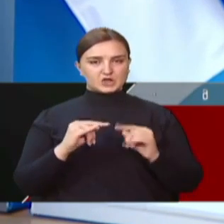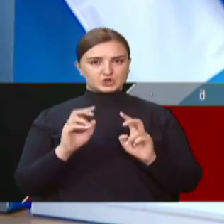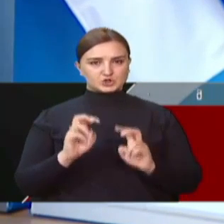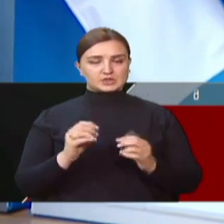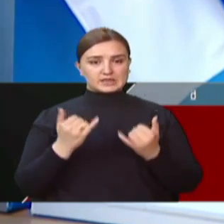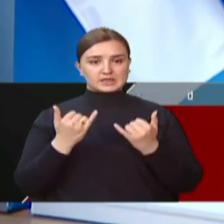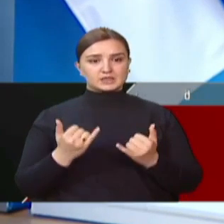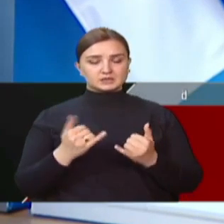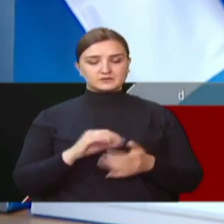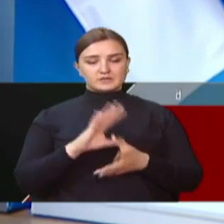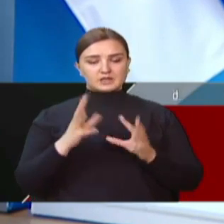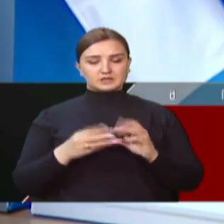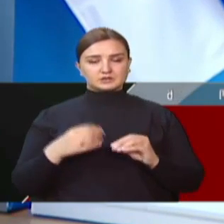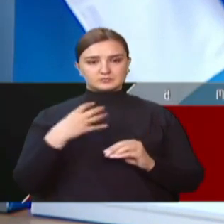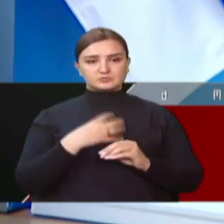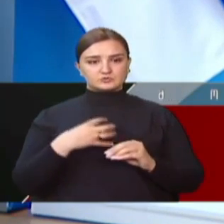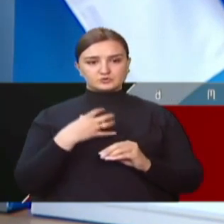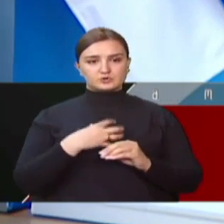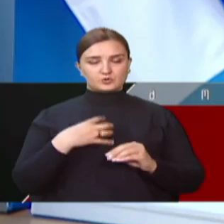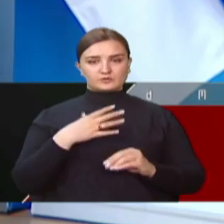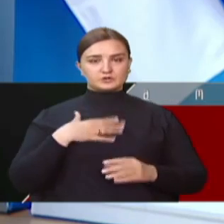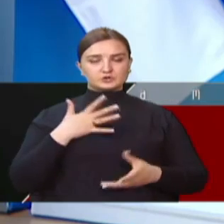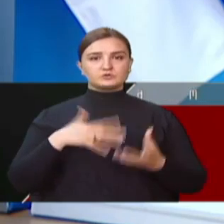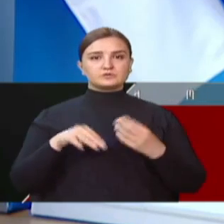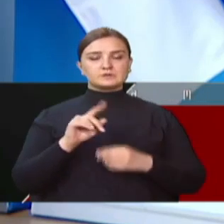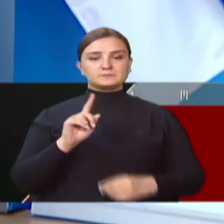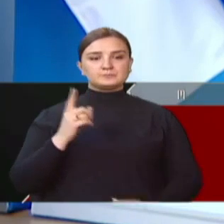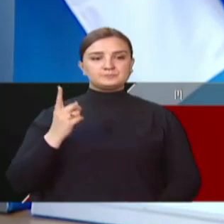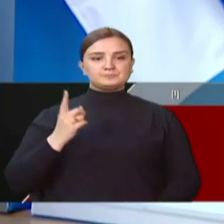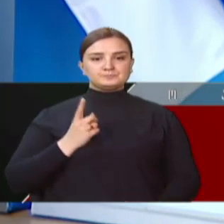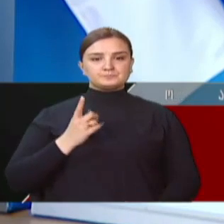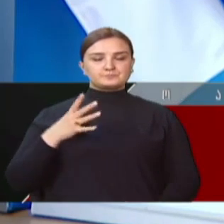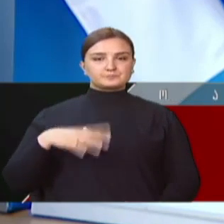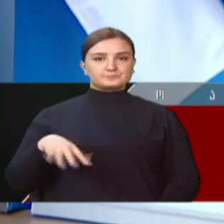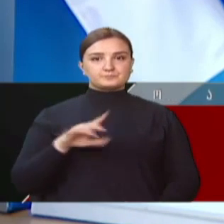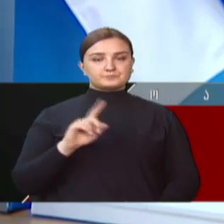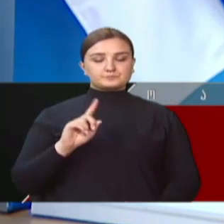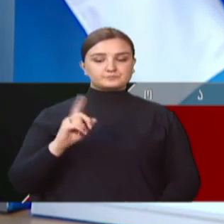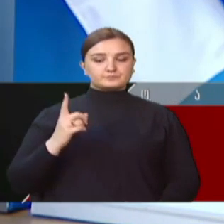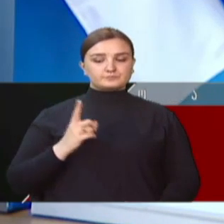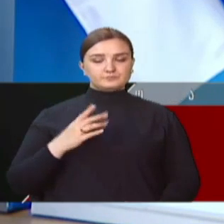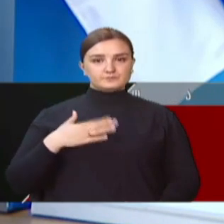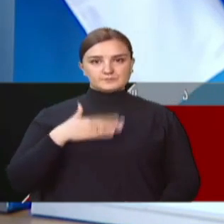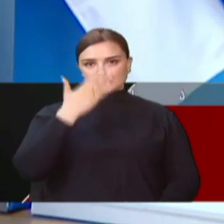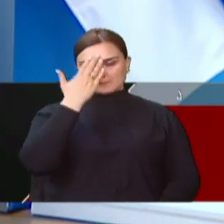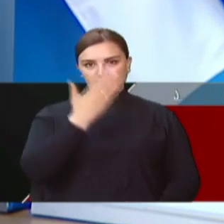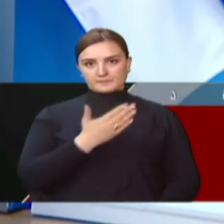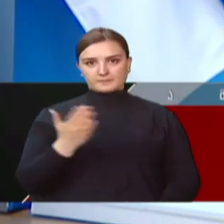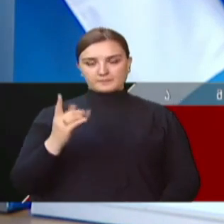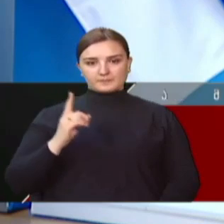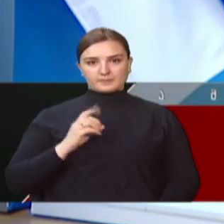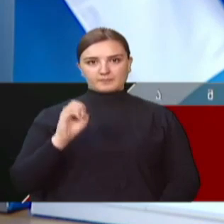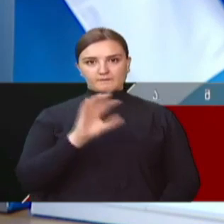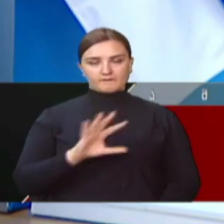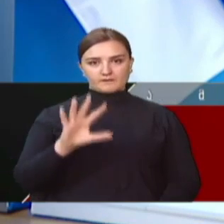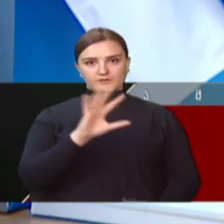დღეს ყველაზე მნიშვნელოვანი ჩვენ რასაც ველით, რასაც საქართველოს ელოდება და ჩვენი ხალხი ელოდება ევროკავშირის მხრიდან, ეს